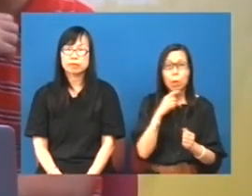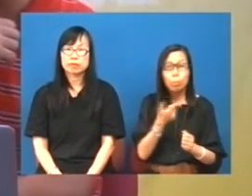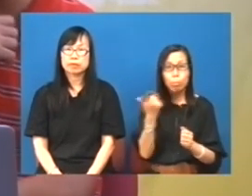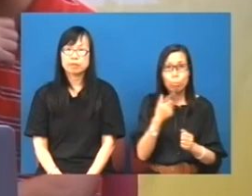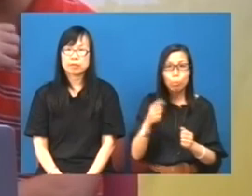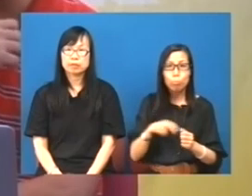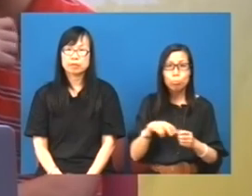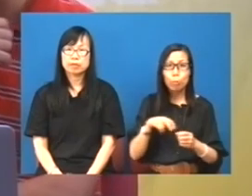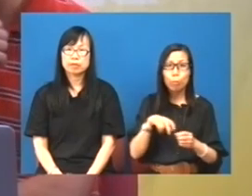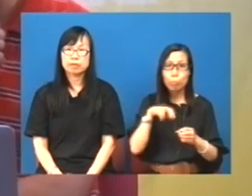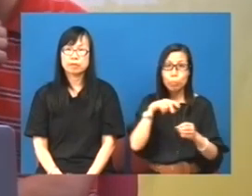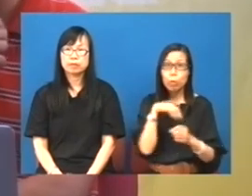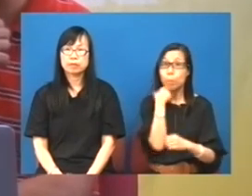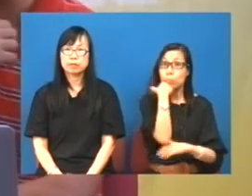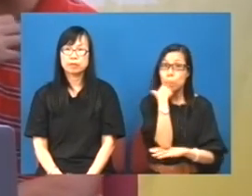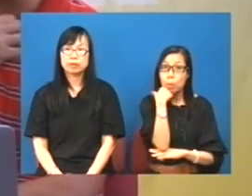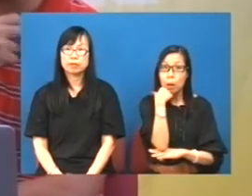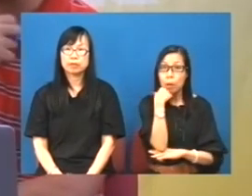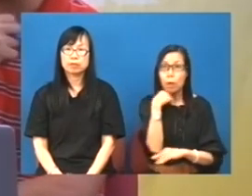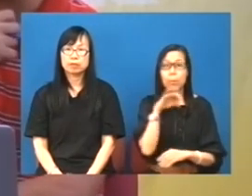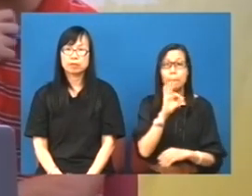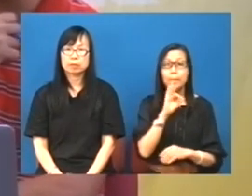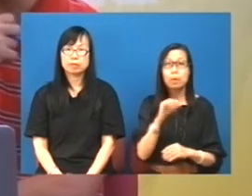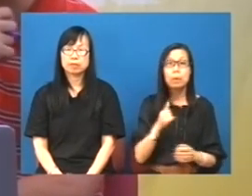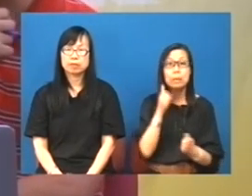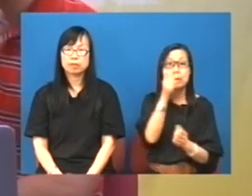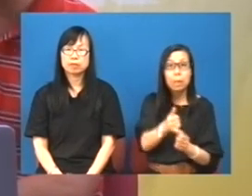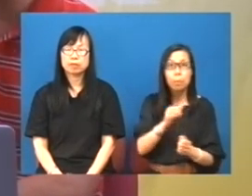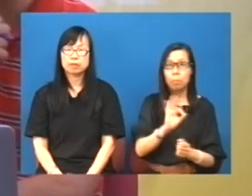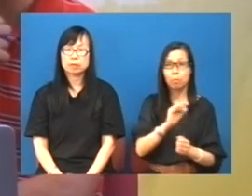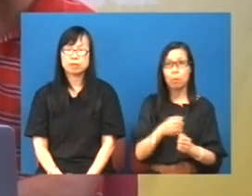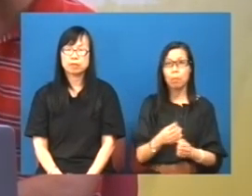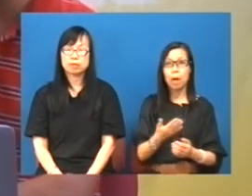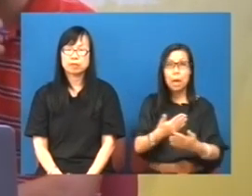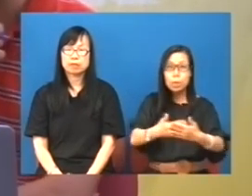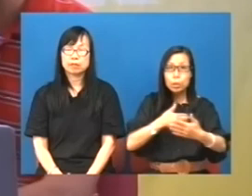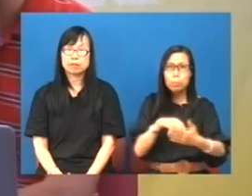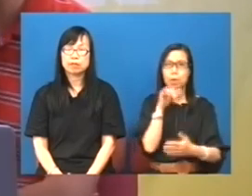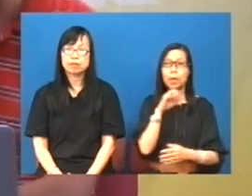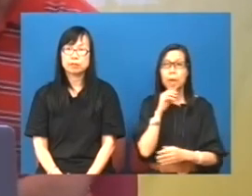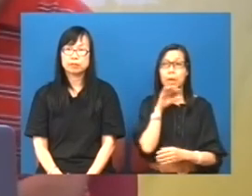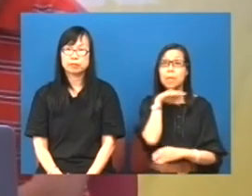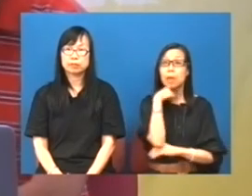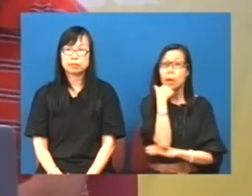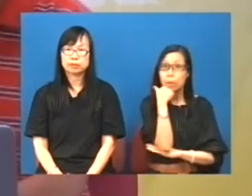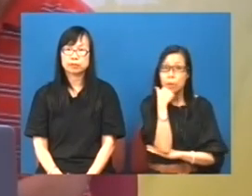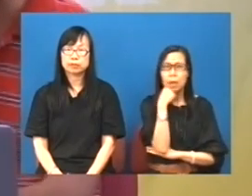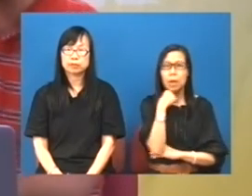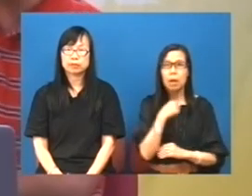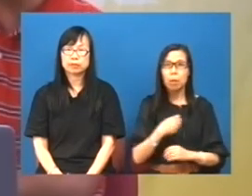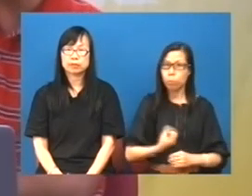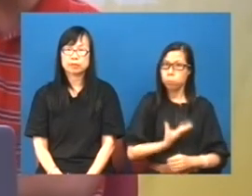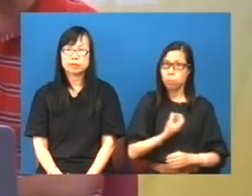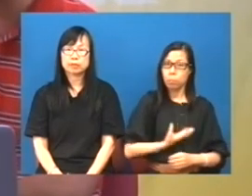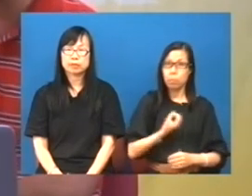去看球在外面猜測很多朋友都說究竟其實上適合昨晚球賽的票究竟